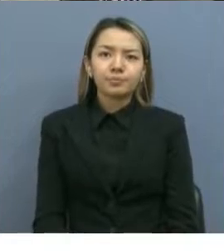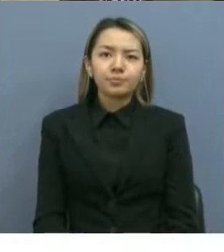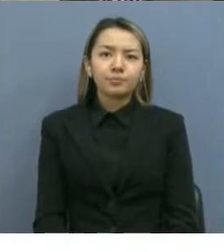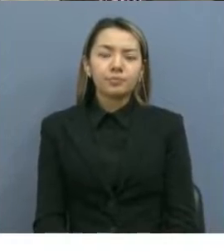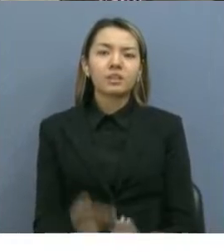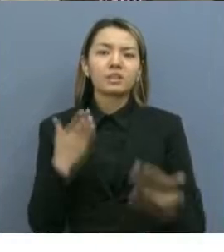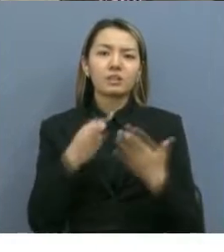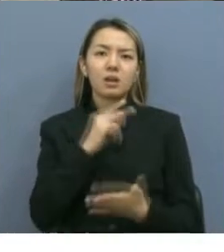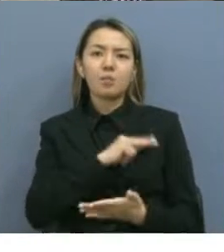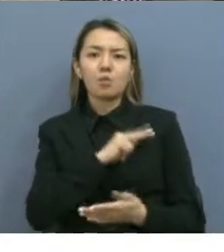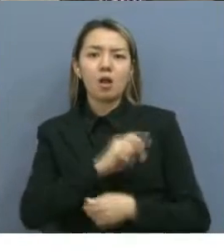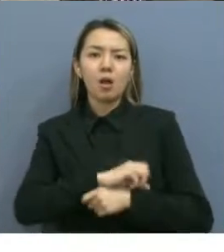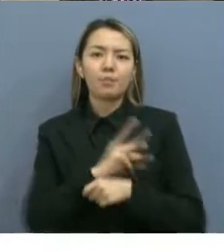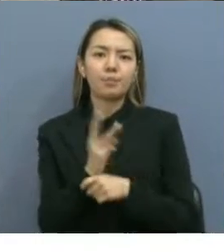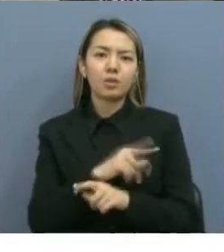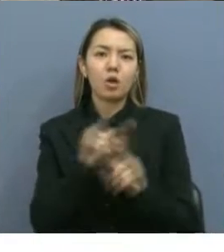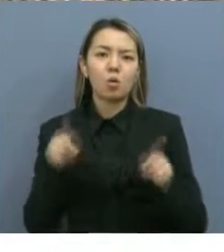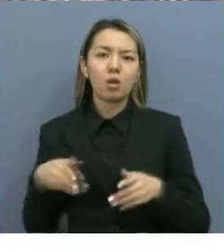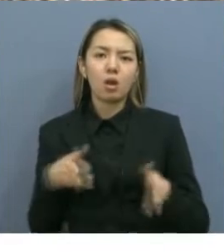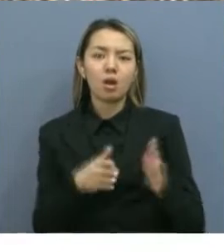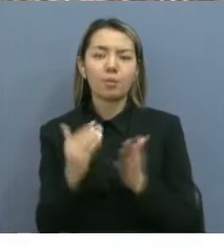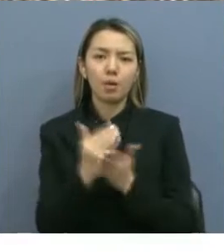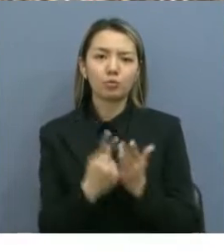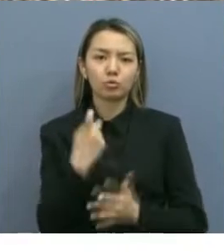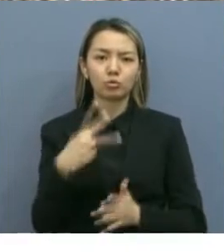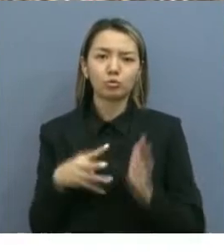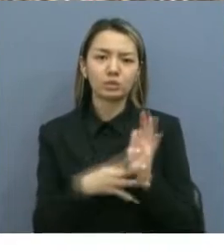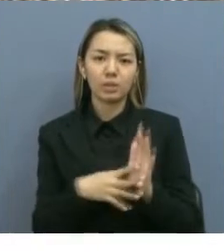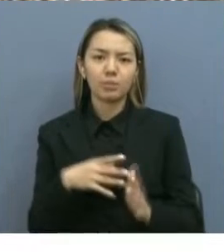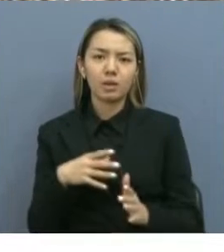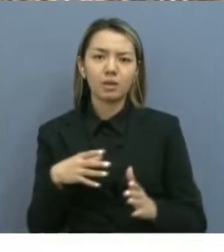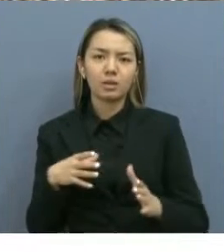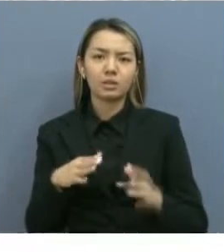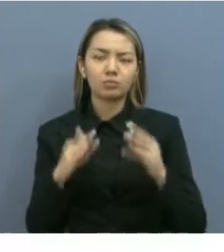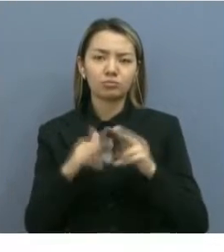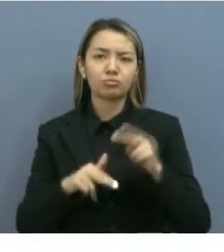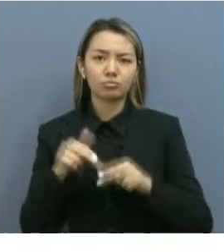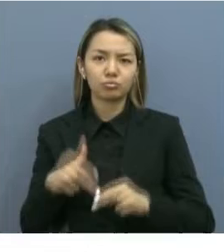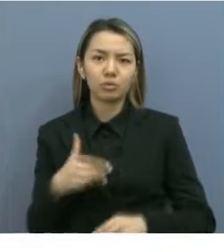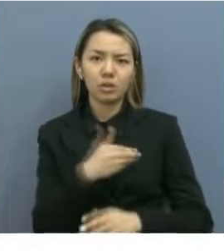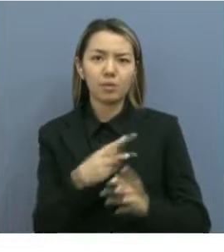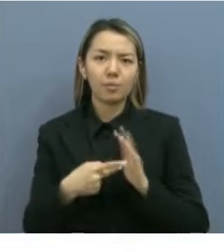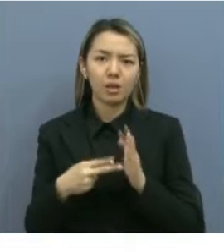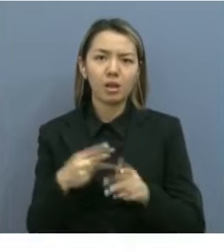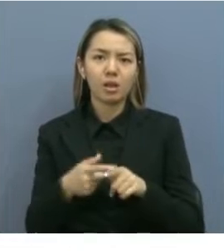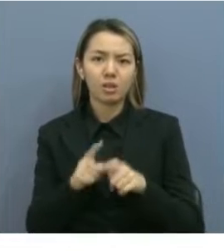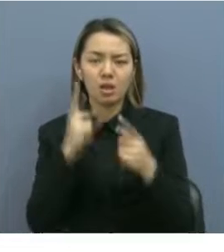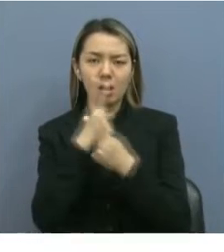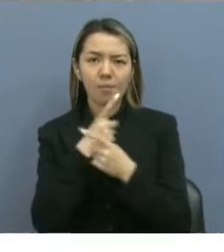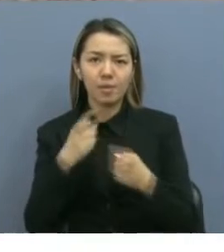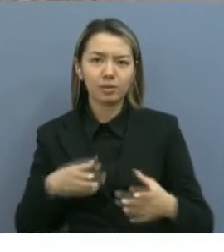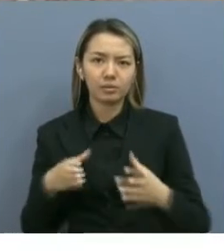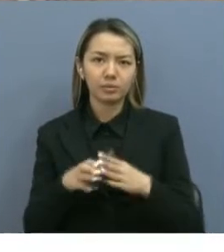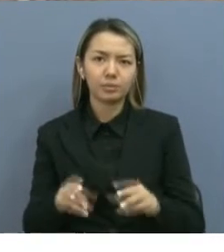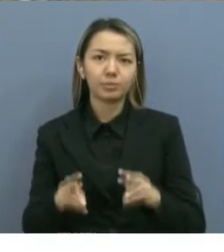Атап айтқанда, жұмыспен қамту жол картасы бағдарламасы аясында 147 әлеуметтік нысан салу қарастырылған. Бұл туралы ақпарат және қоғамдық